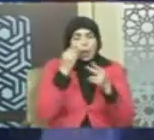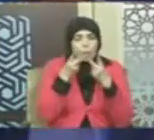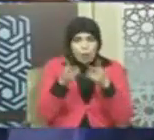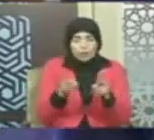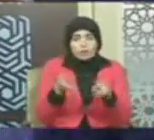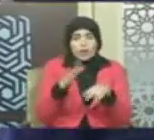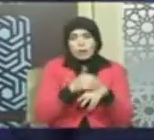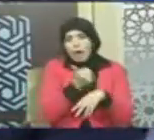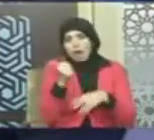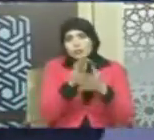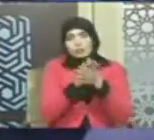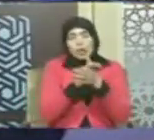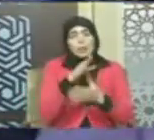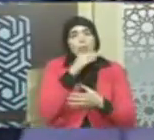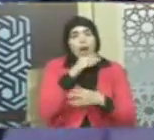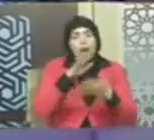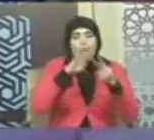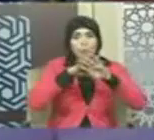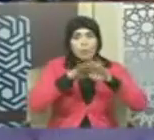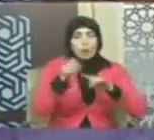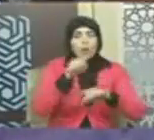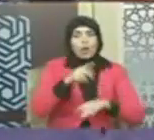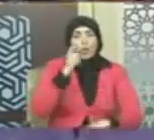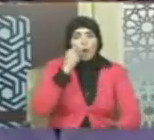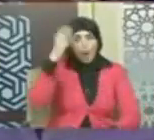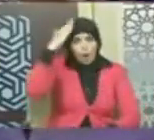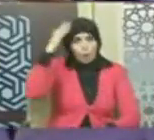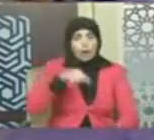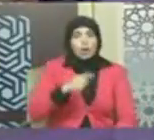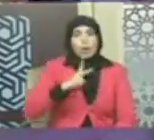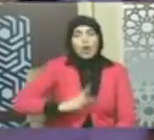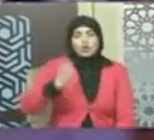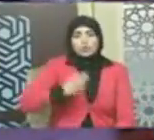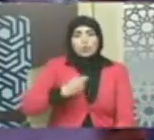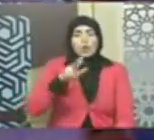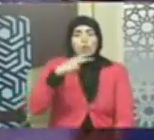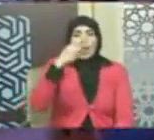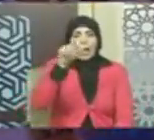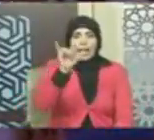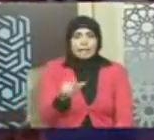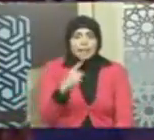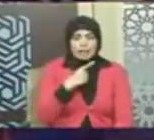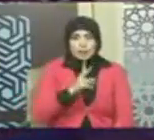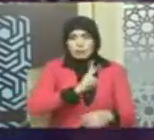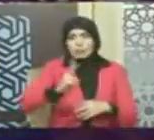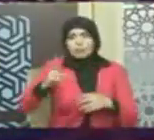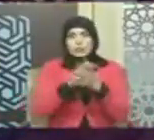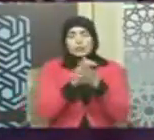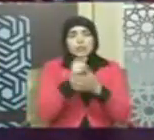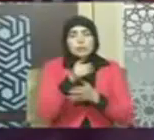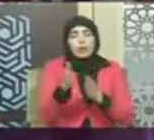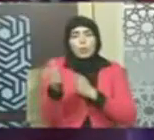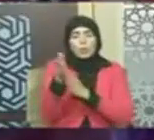عن صحابته أبي بكر وعمر وعثمان وعلي وسائر الصحابة والتابعين